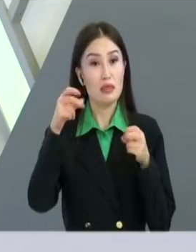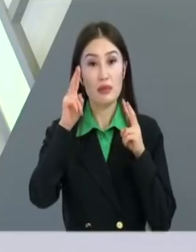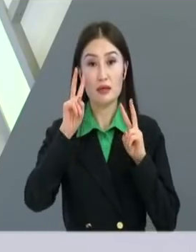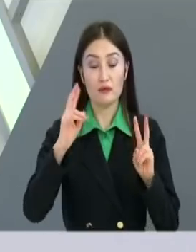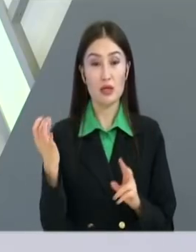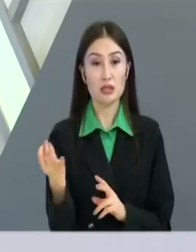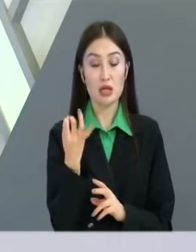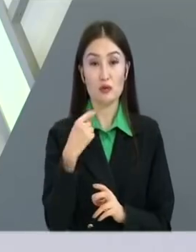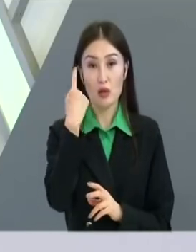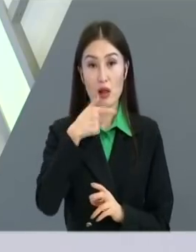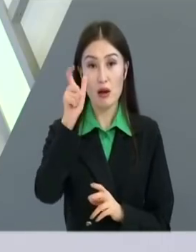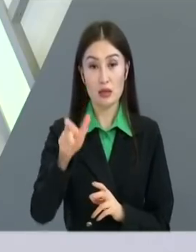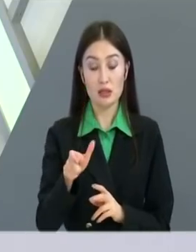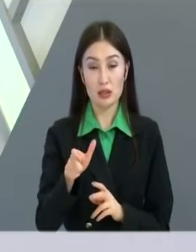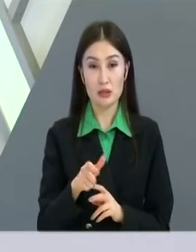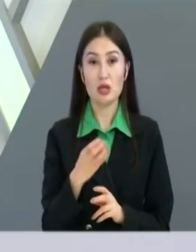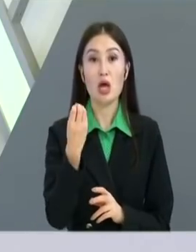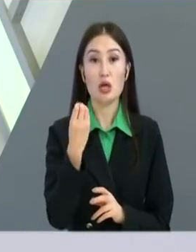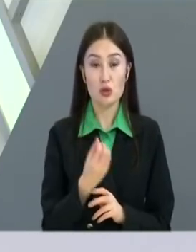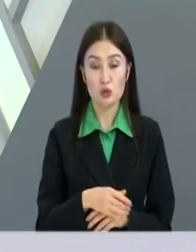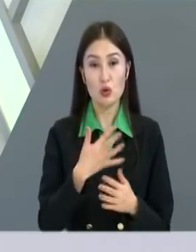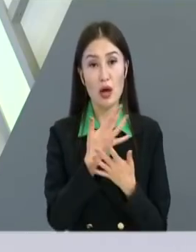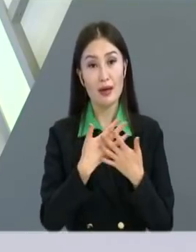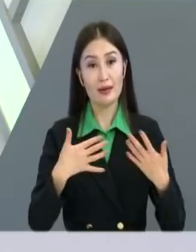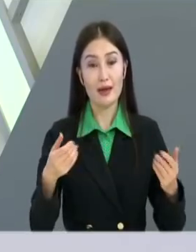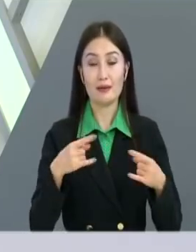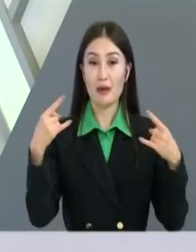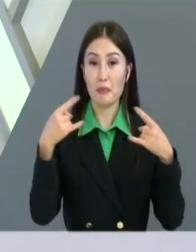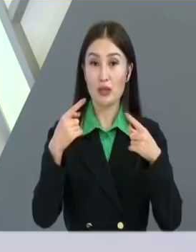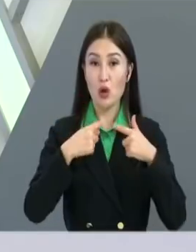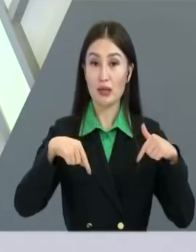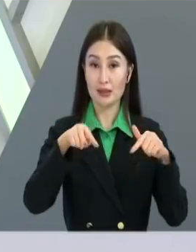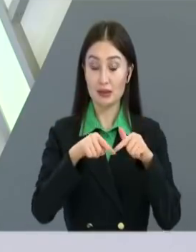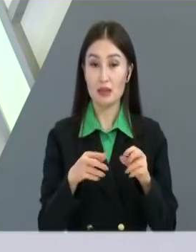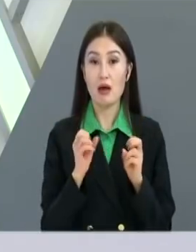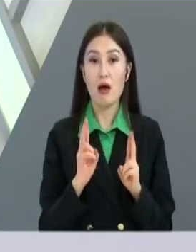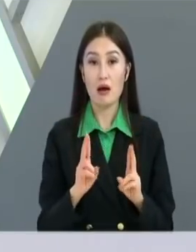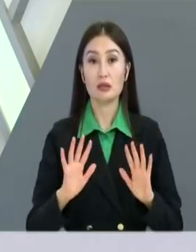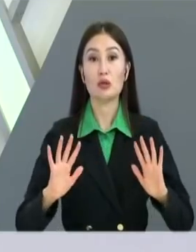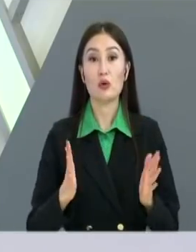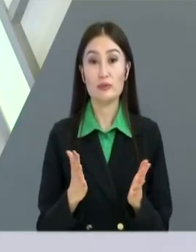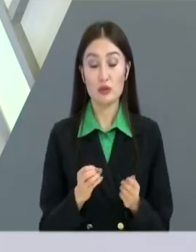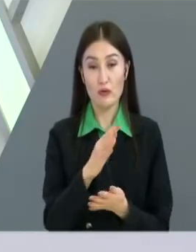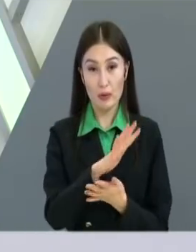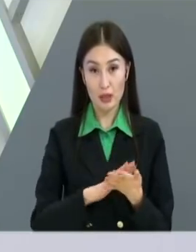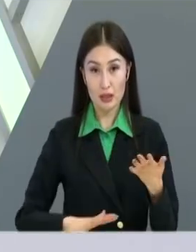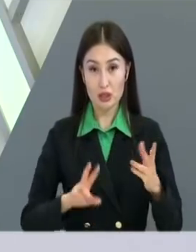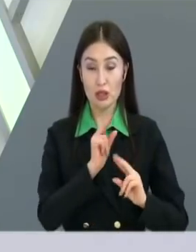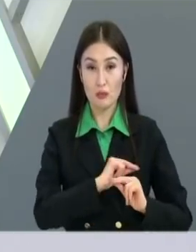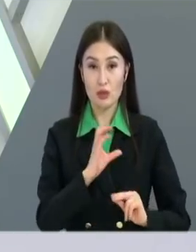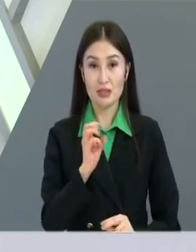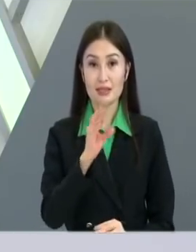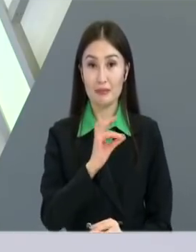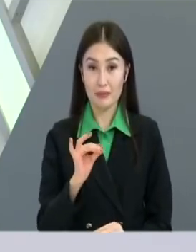неизвестных заинтересованных лиц подвергся еще ряд медиаорганизаций. Как в такой обстановке продолжают работать СМИ?